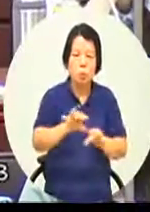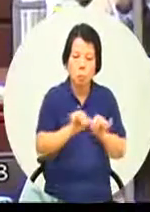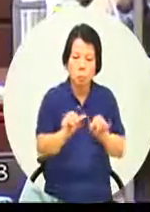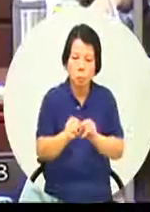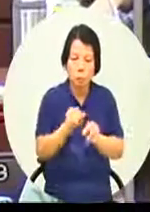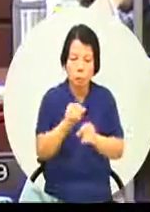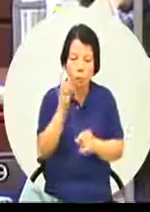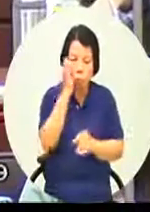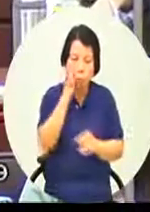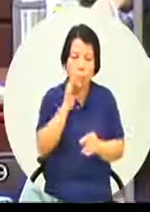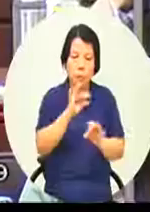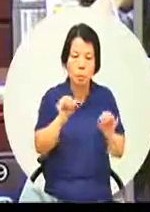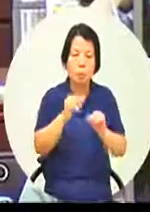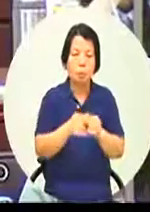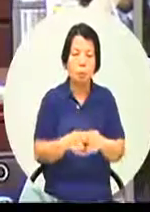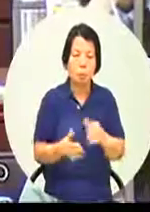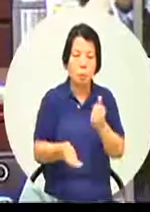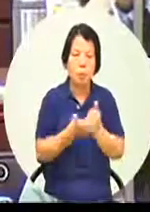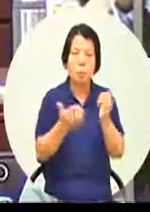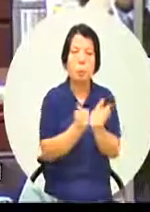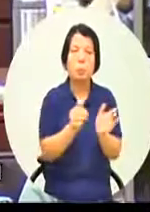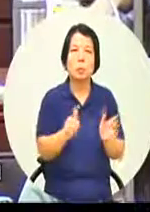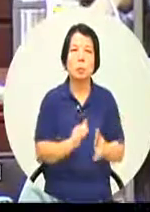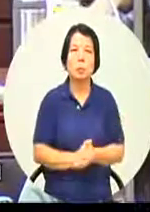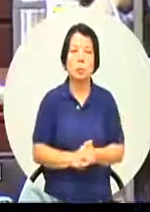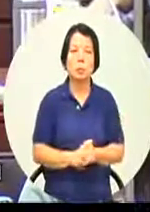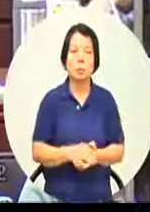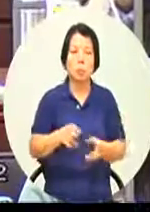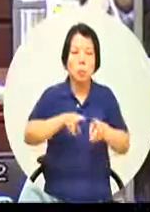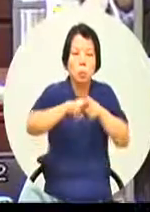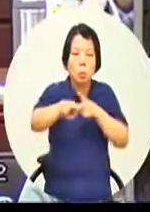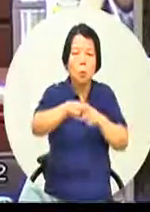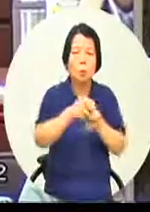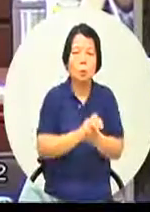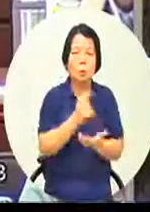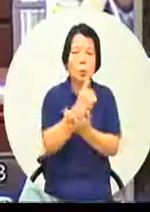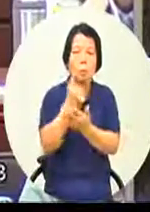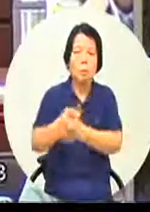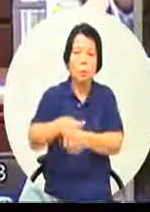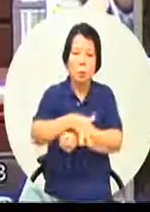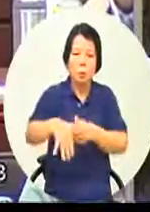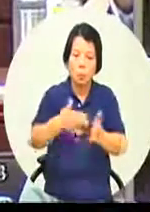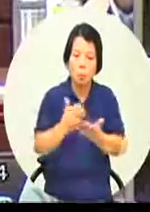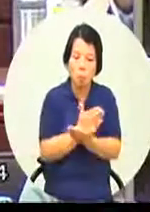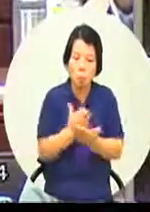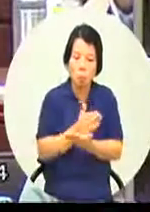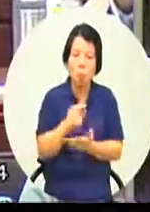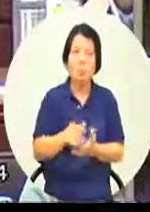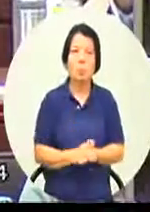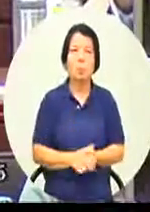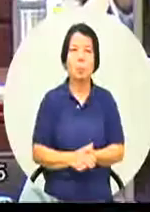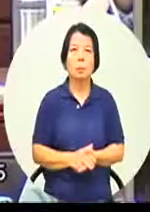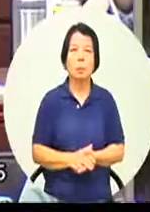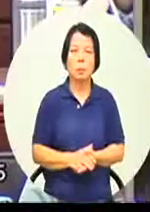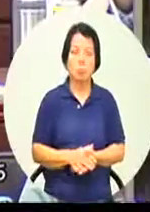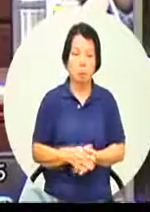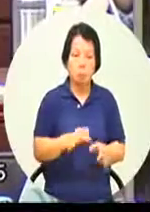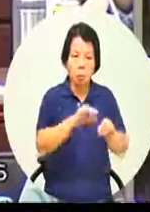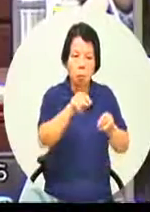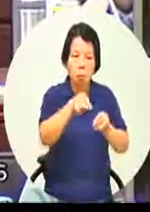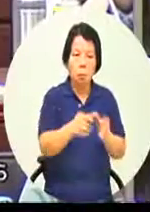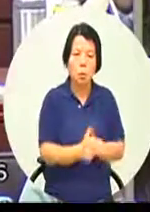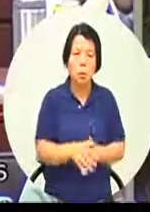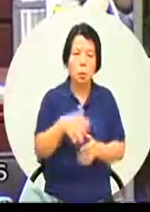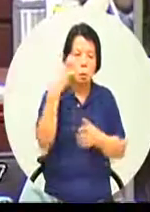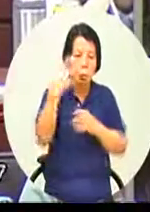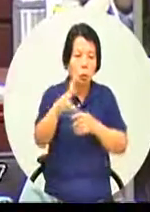为我们去就是发文请各单位去做评估，就是发现那一块是有一个水源的一个